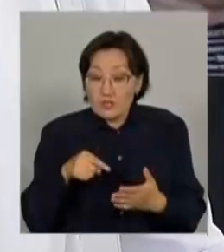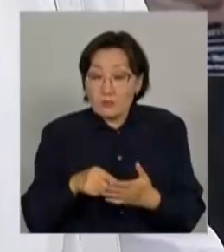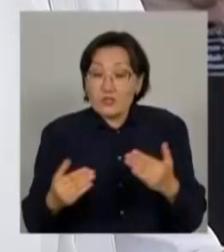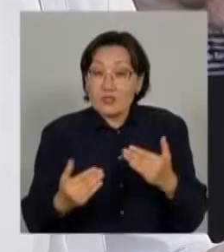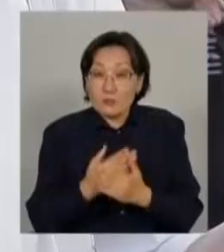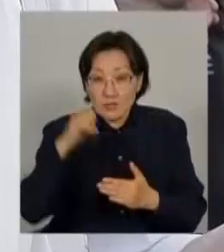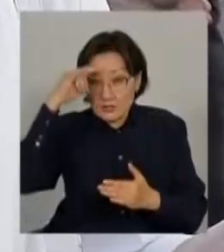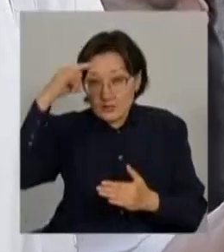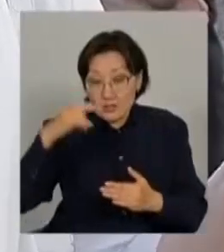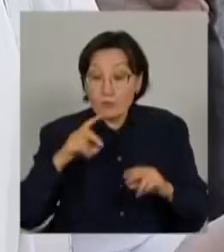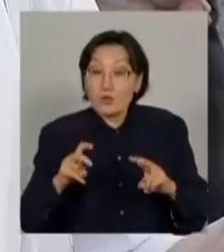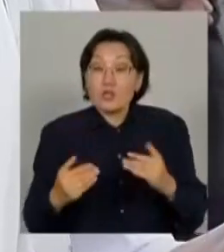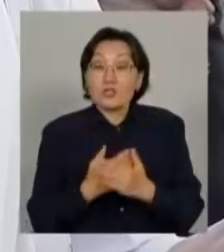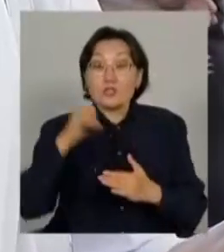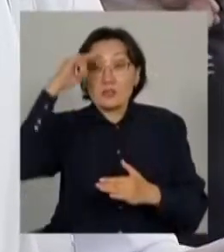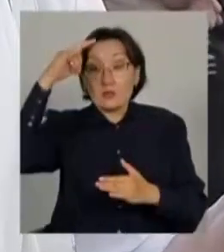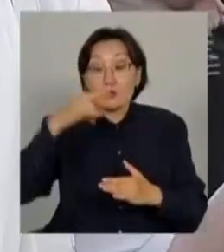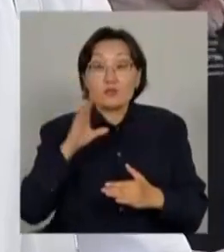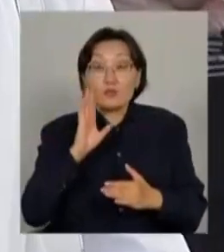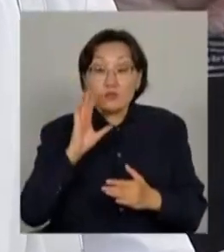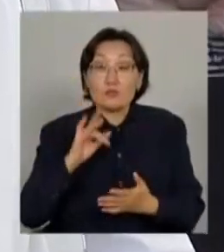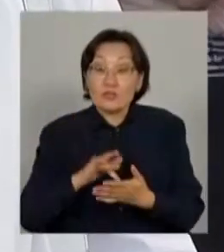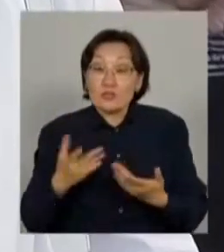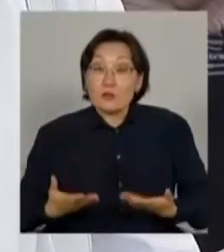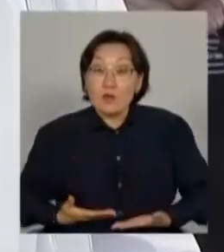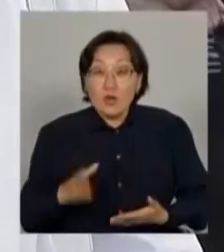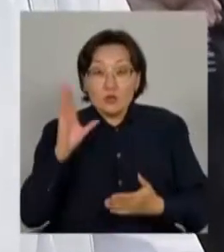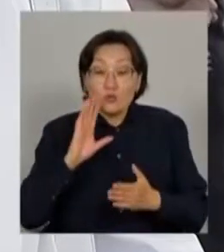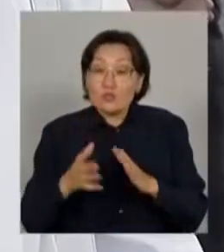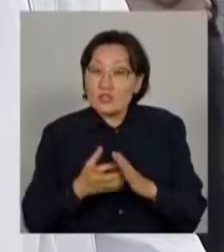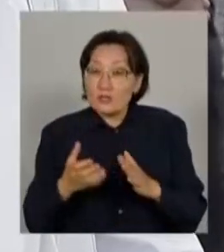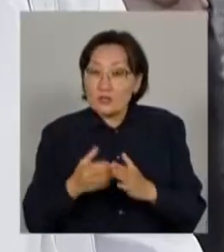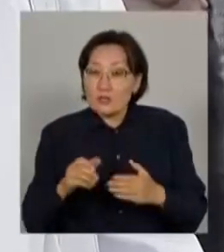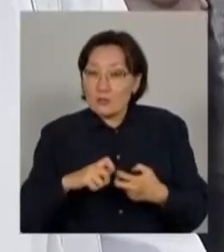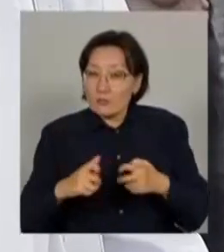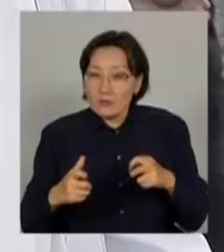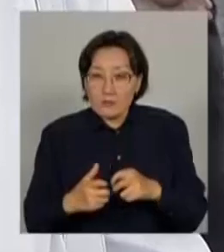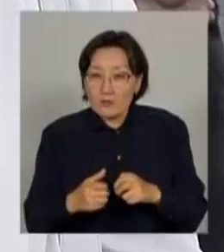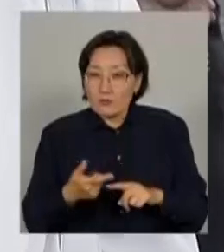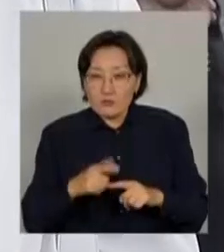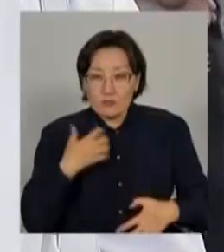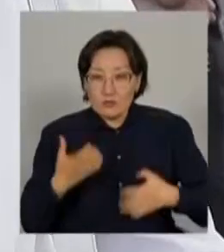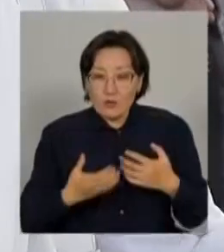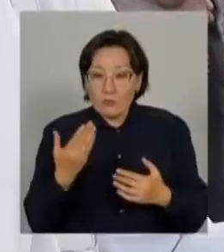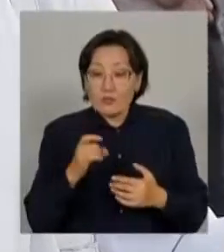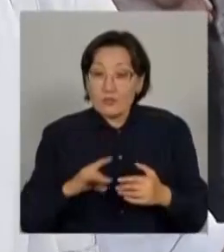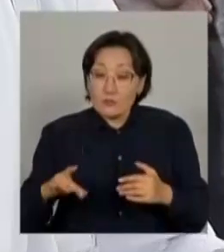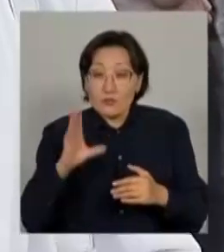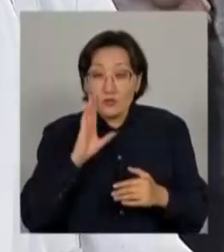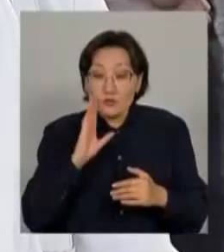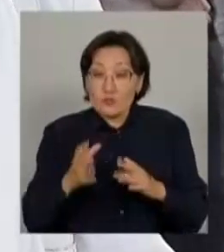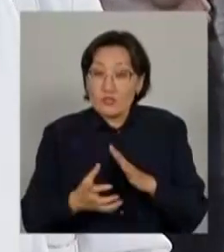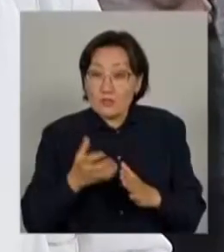жаңа Қазақстан дейді. Жаңа Қазақстанда судың қақ ортасында тұрып, су жеткіліксіз дейтін бұл сұмдық қой. Қаланың қақ ортасында тұрмыз, бір районда тұрып, су жете алмай